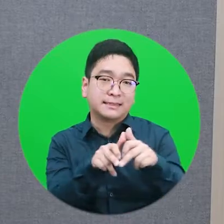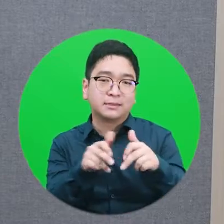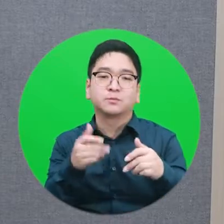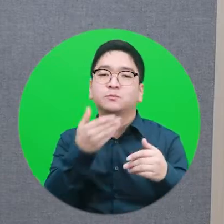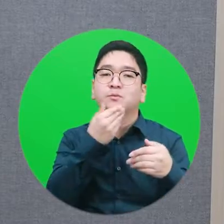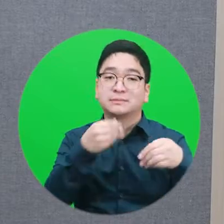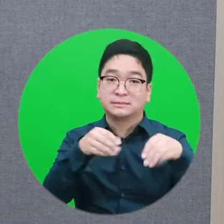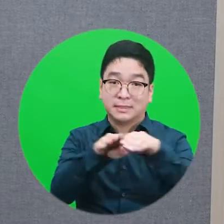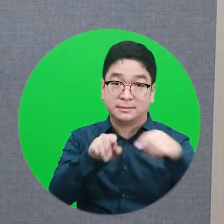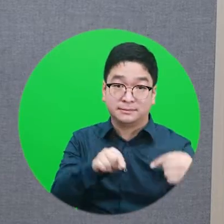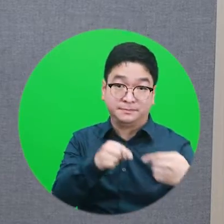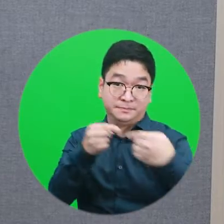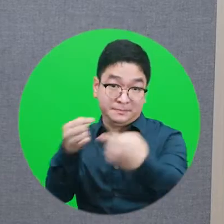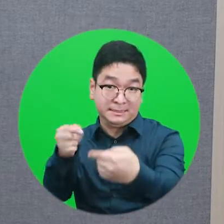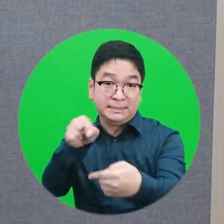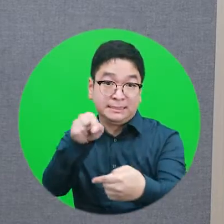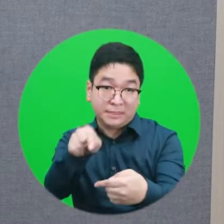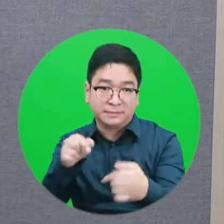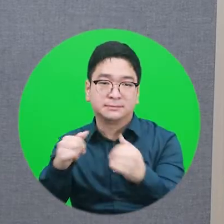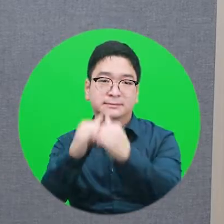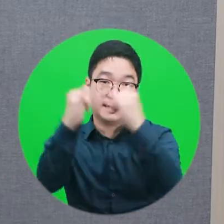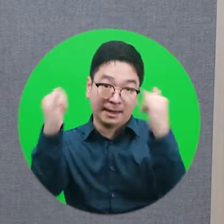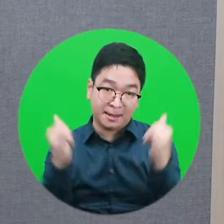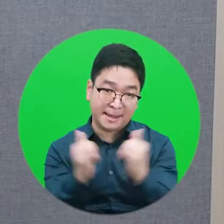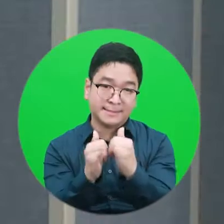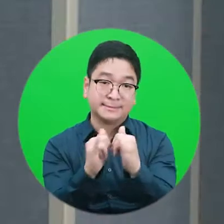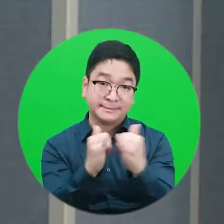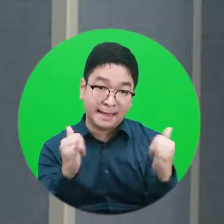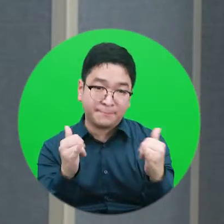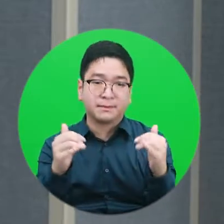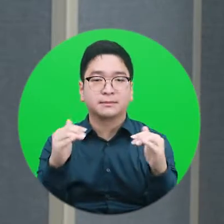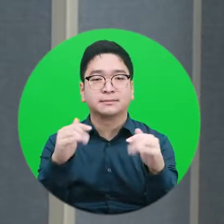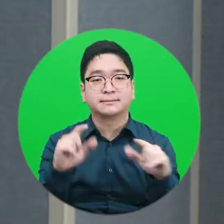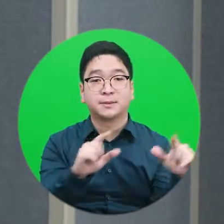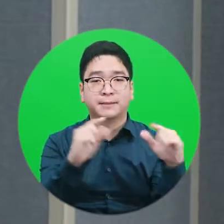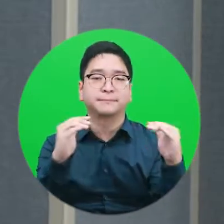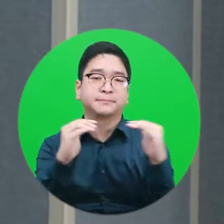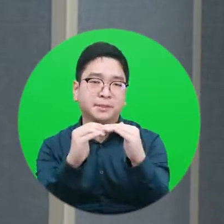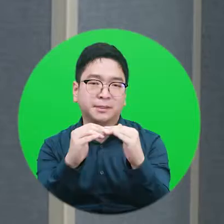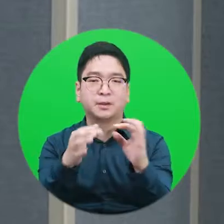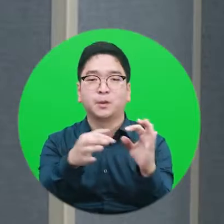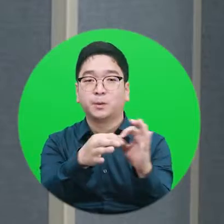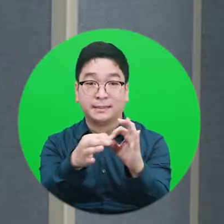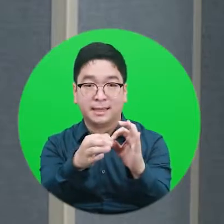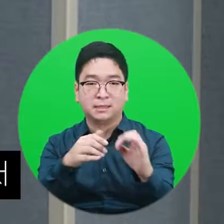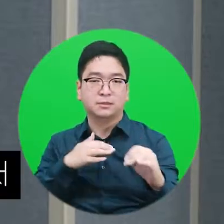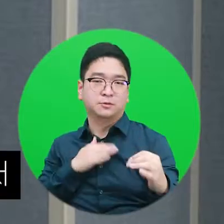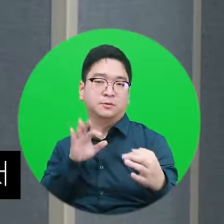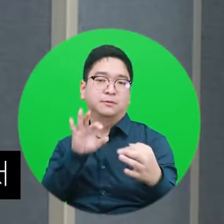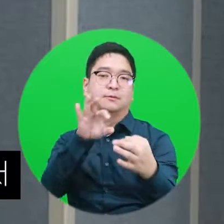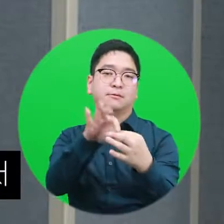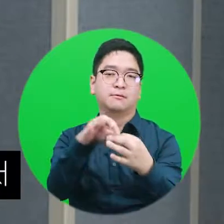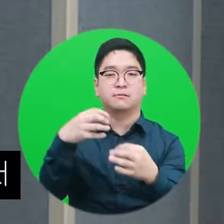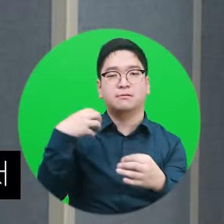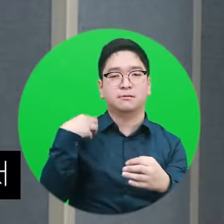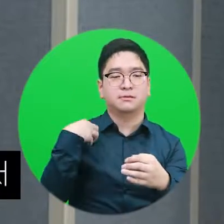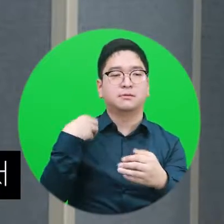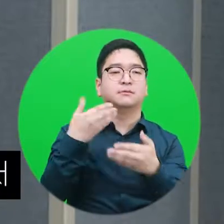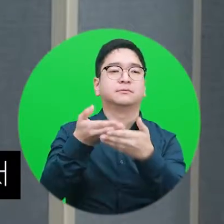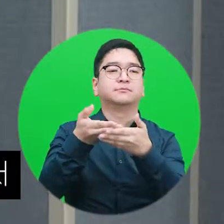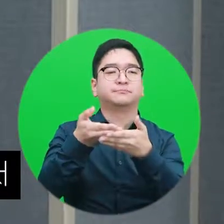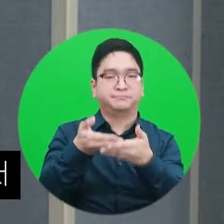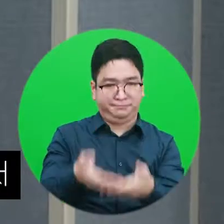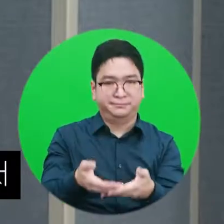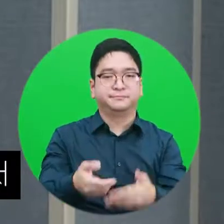아주 예전에 사실 어떤 사고방식인 것 같고요. 현재는 사실 장애 당사자분들은 그 장애인 복지관의